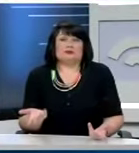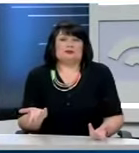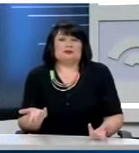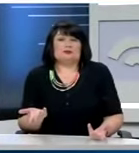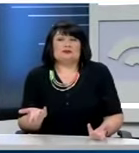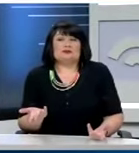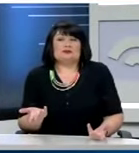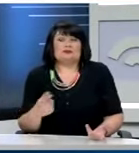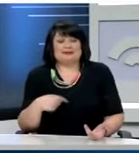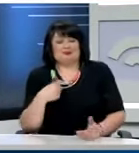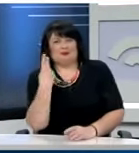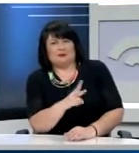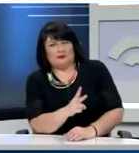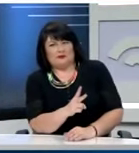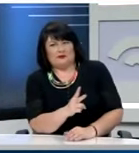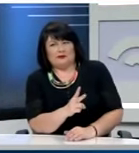αυτή η στάση